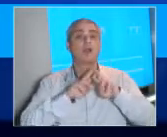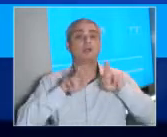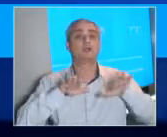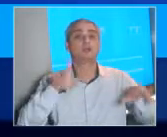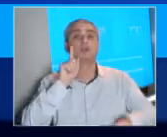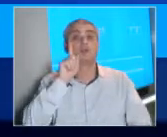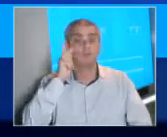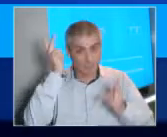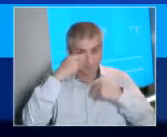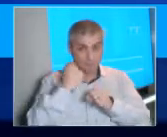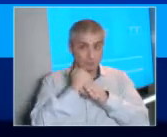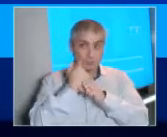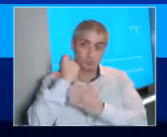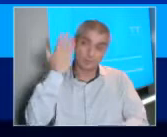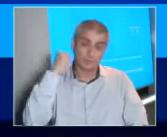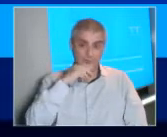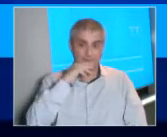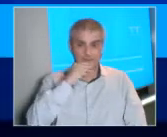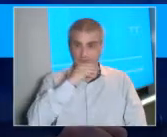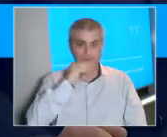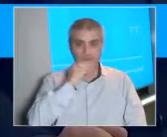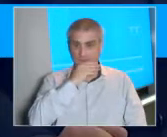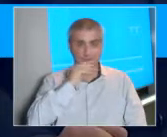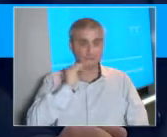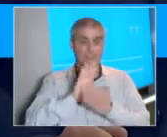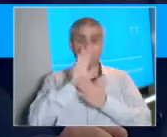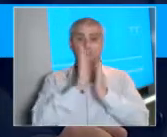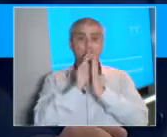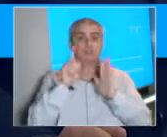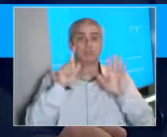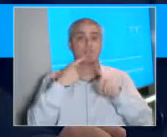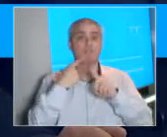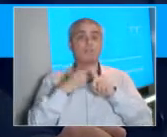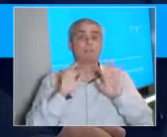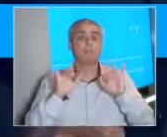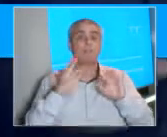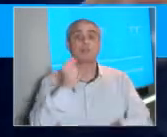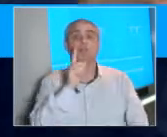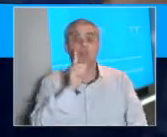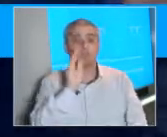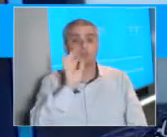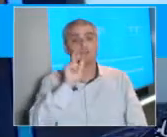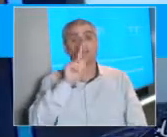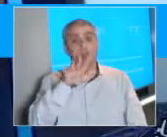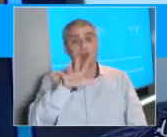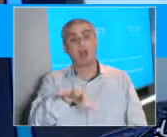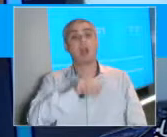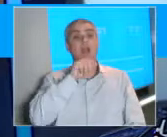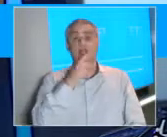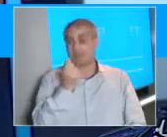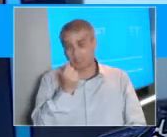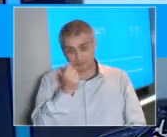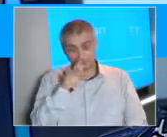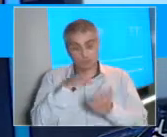שדות התעופה בהסכם שעשו בתקציב של 15-16, 7.5 מיליארד שקל כדי שיוכלו לקחת